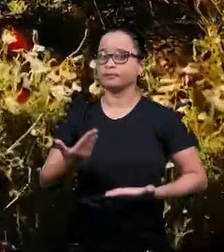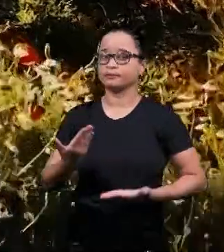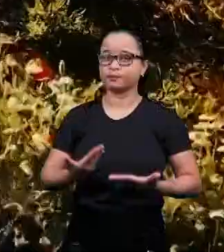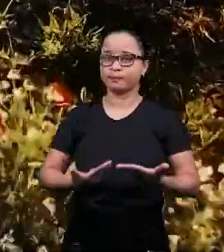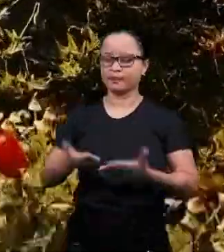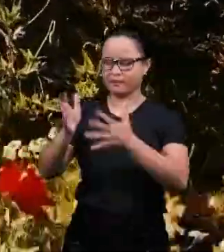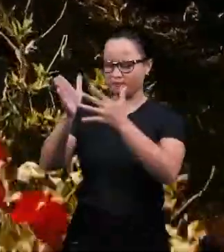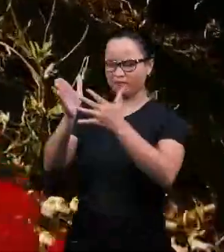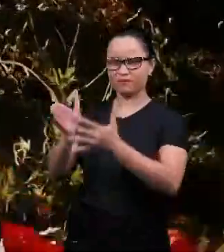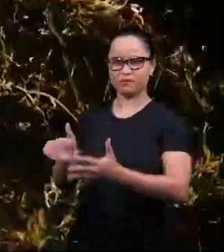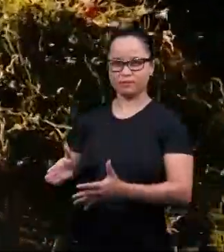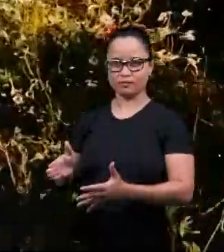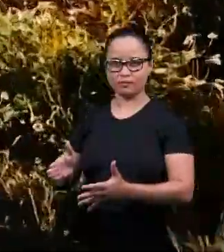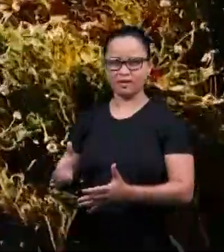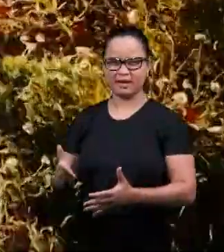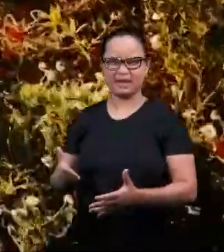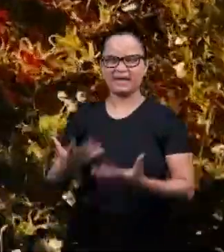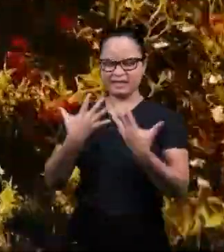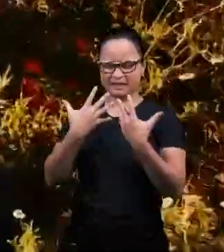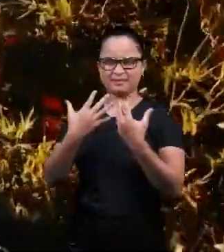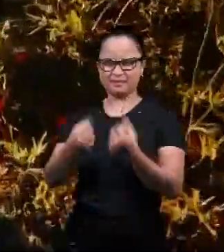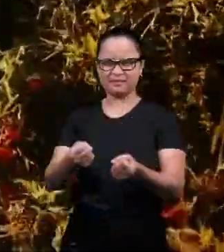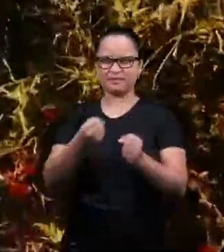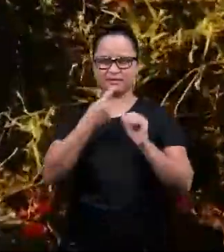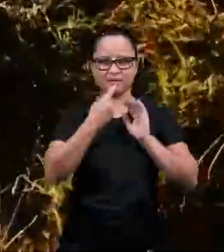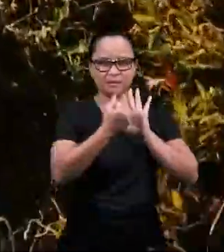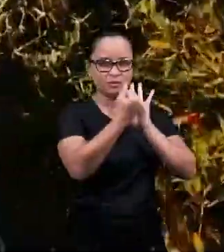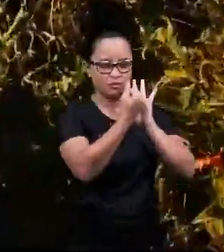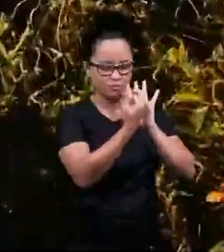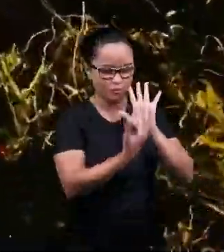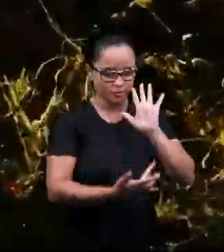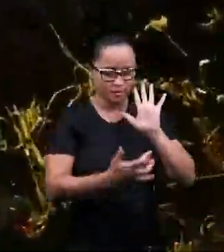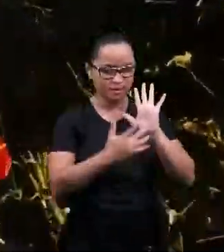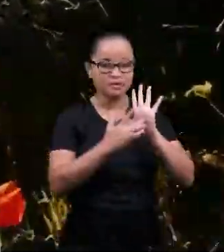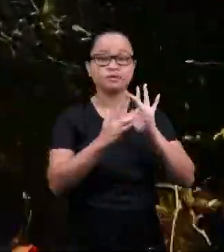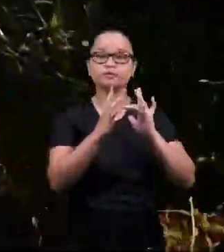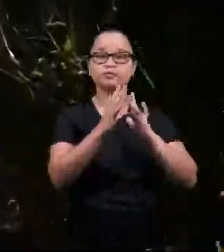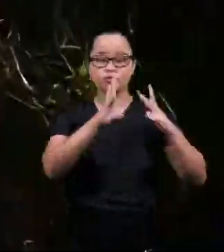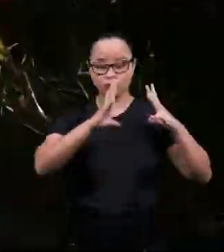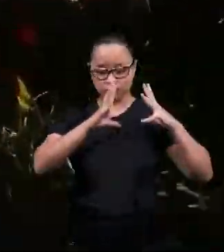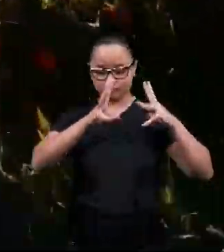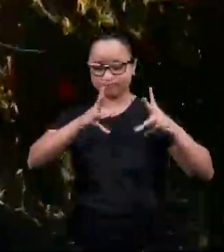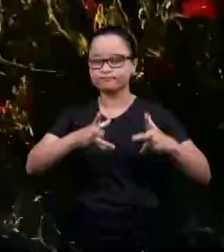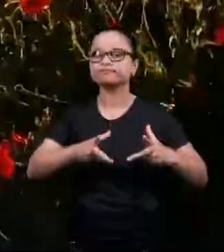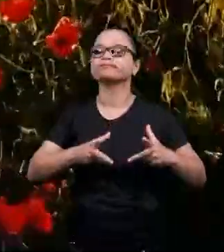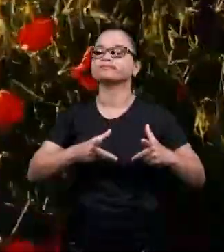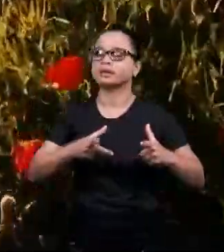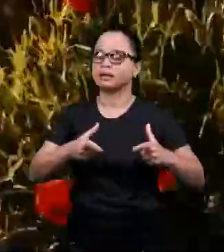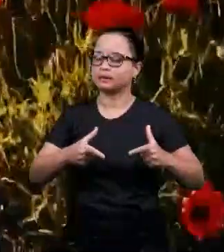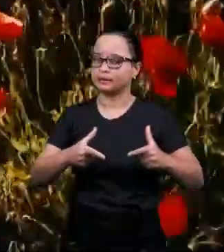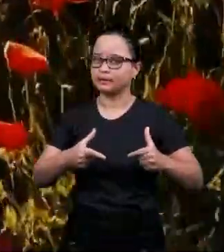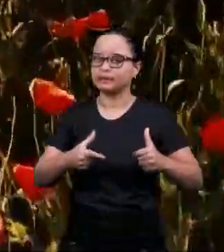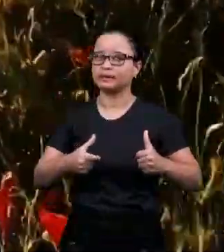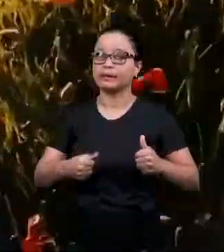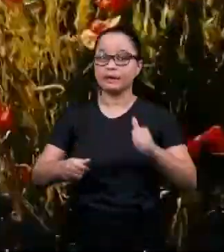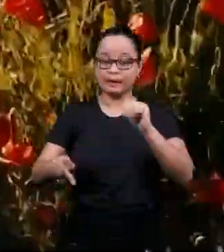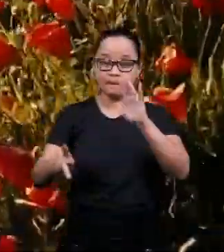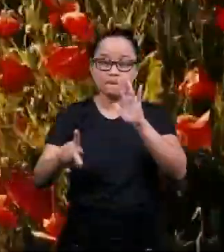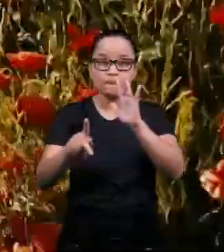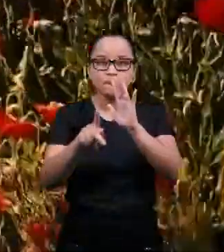Он придет восхитить искупленных, которые были омыты в крови